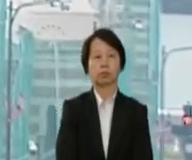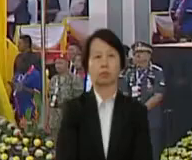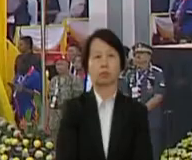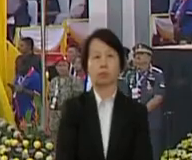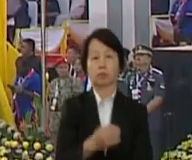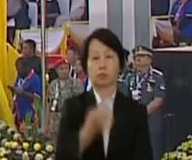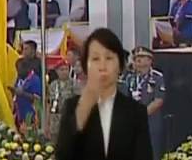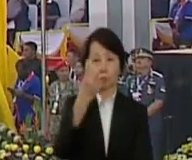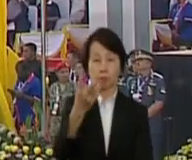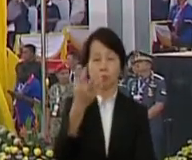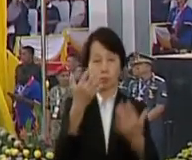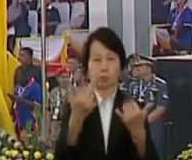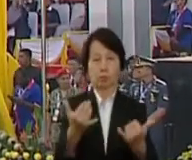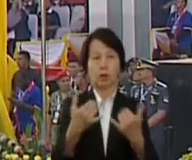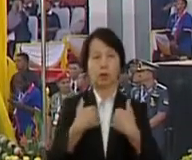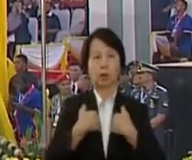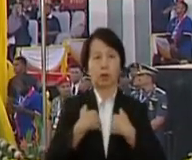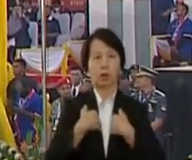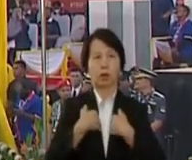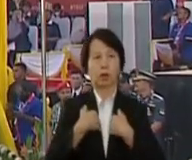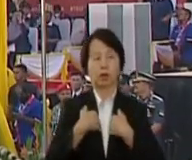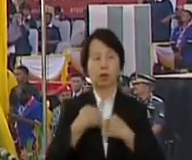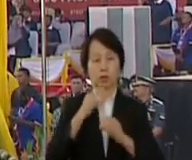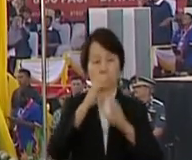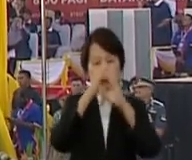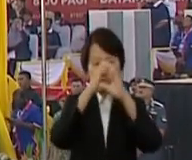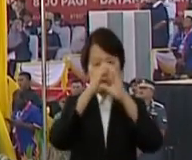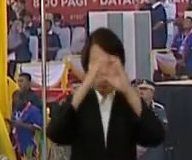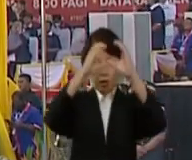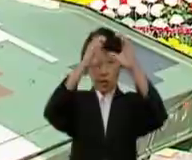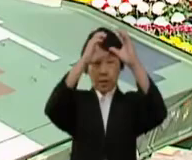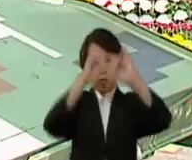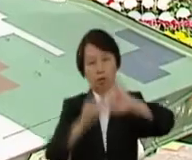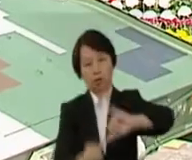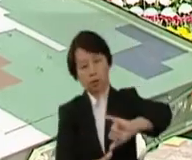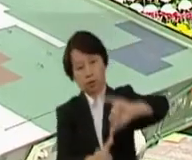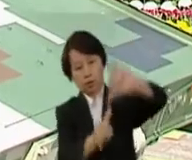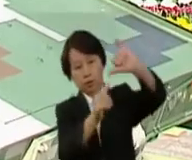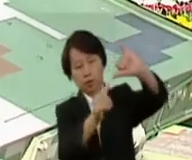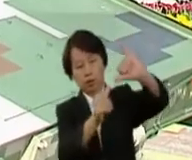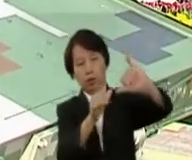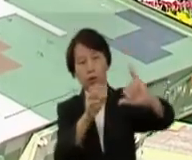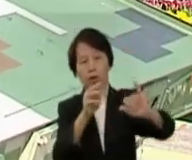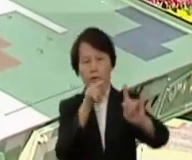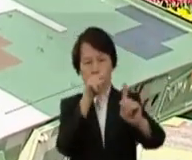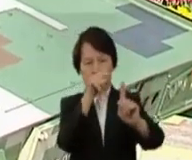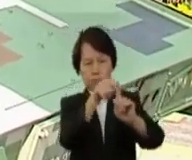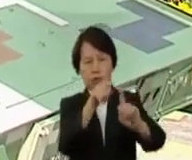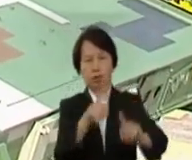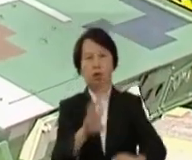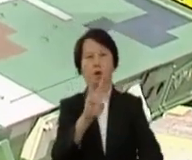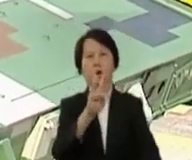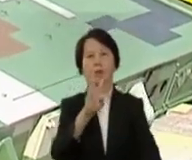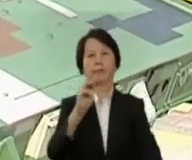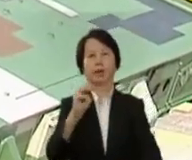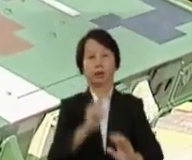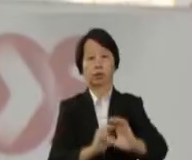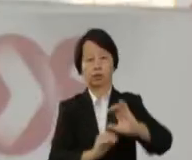Sedang kelihatan sekarang mas sedang dinaikkan. Ketinggian maksimum mas adalah 6 meter.